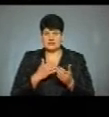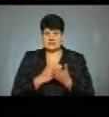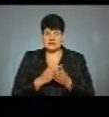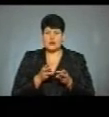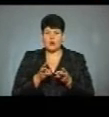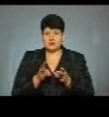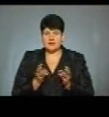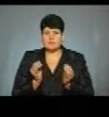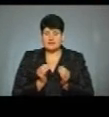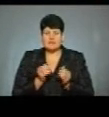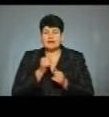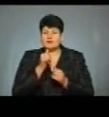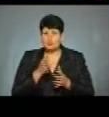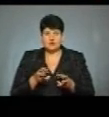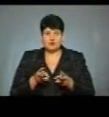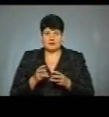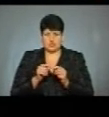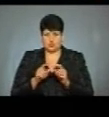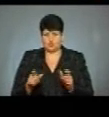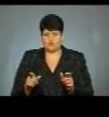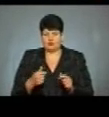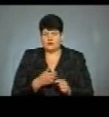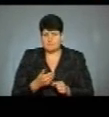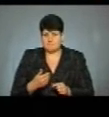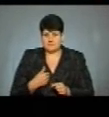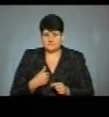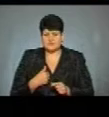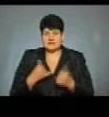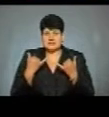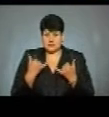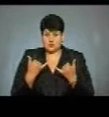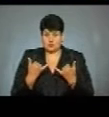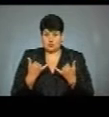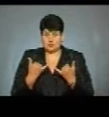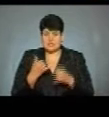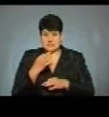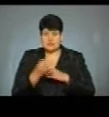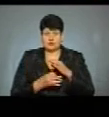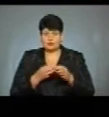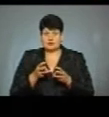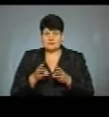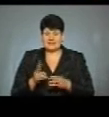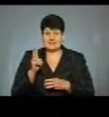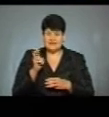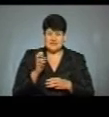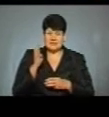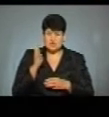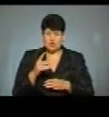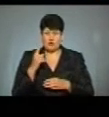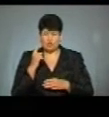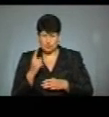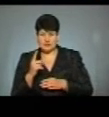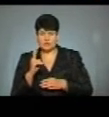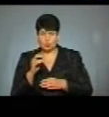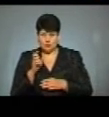не в змозі опалити школу. І ми за сьогодні, за добу спалили 241 кубічний